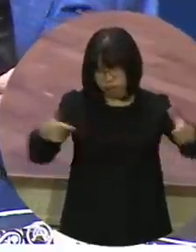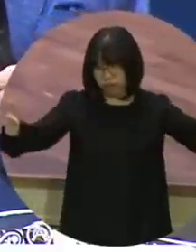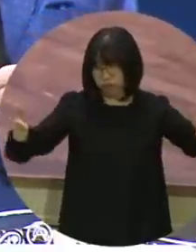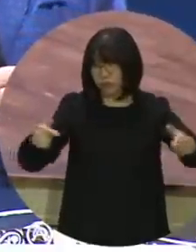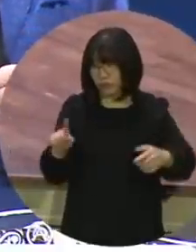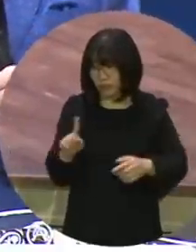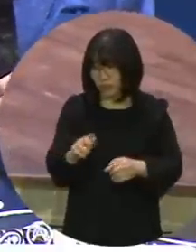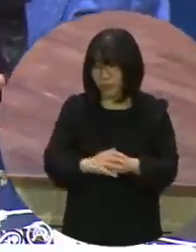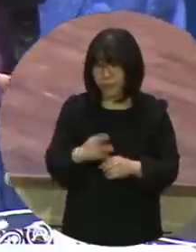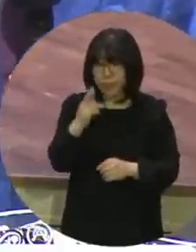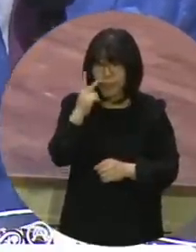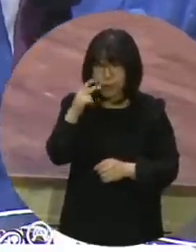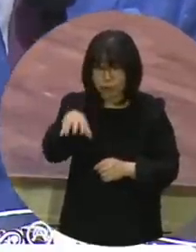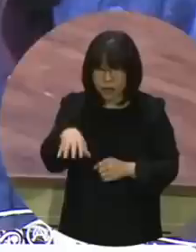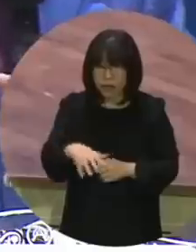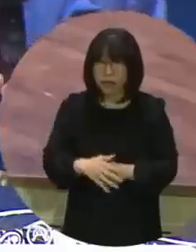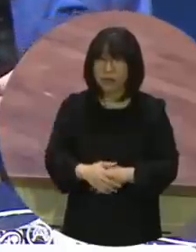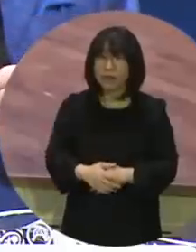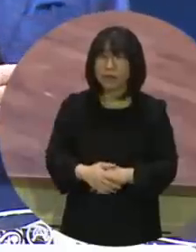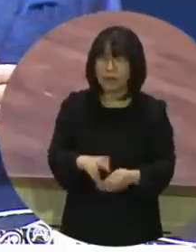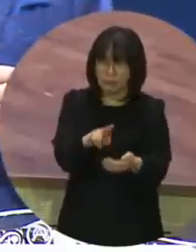지금 어떤 일이 일어나고 있느냐.